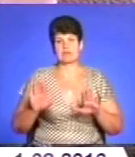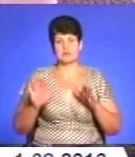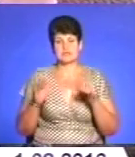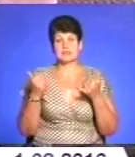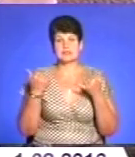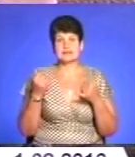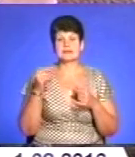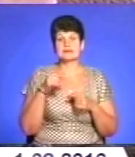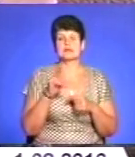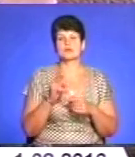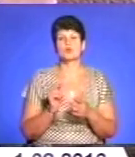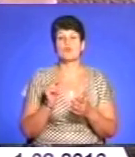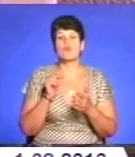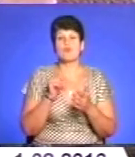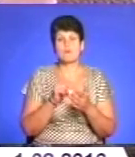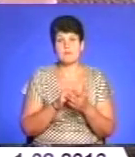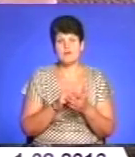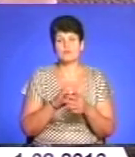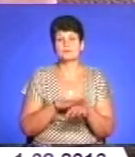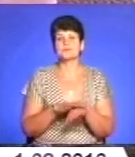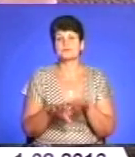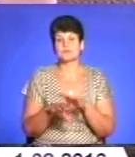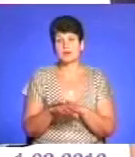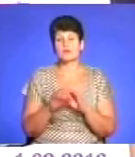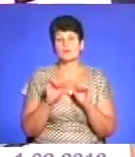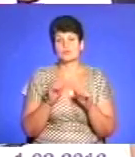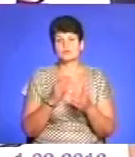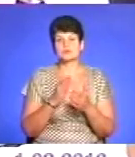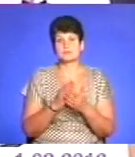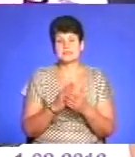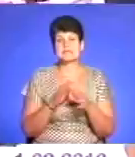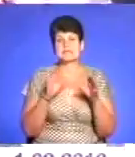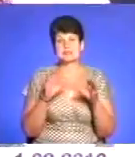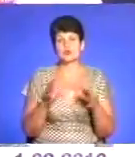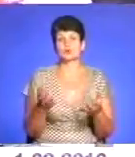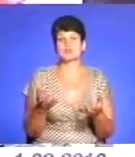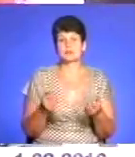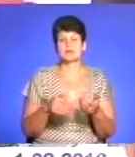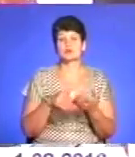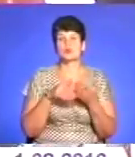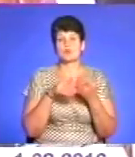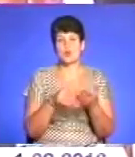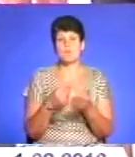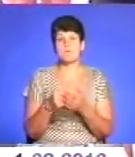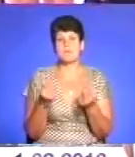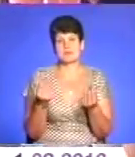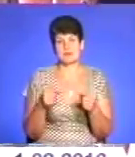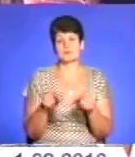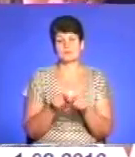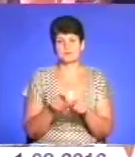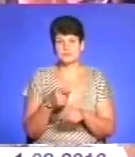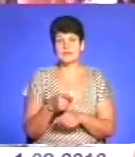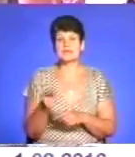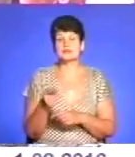ті, хто потрапив у цю пастку, можуть претендувати на відповідний статус і отримати допомогу, у тому числі матеріальну. На